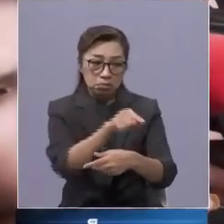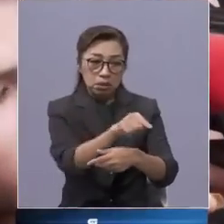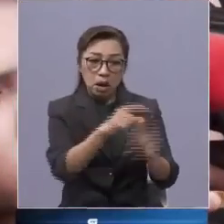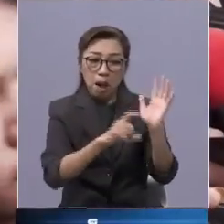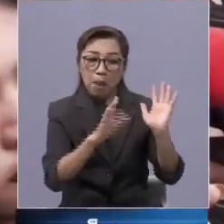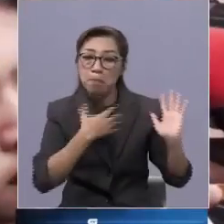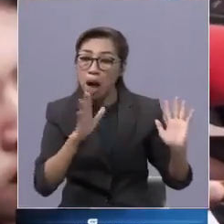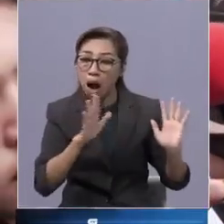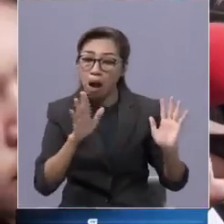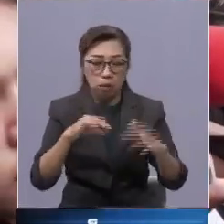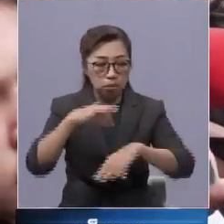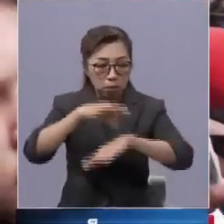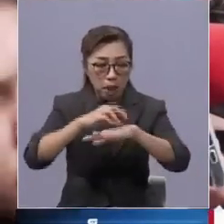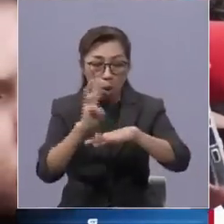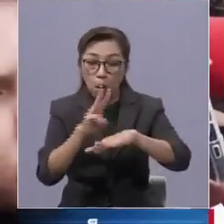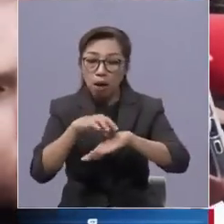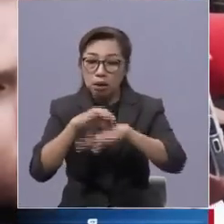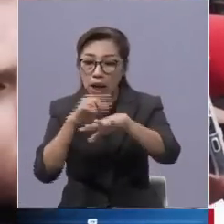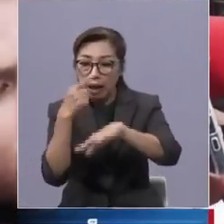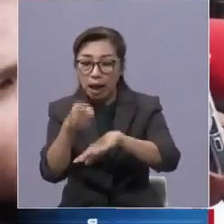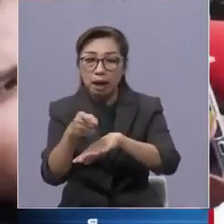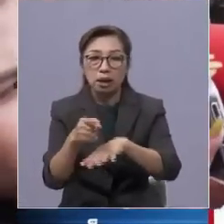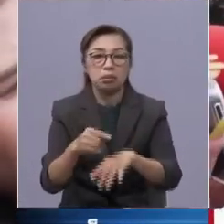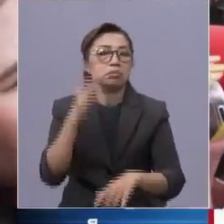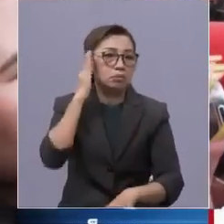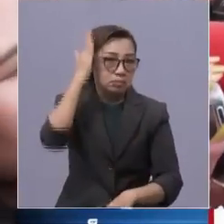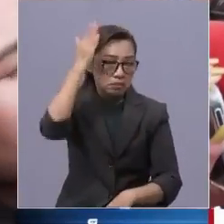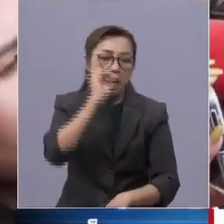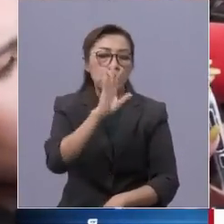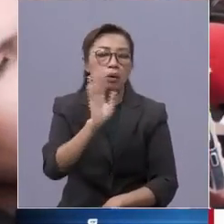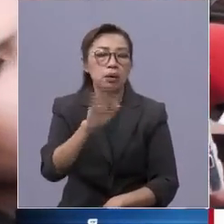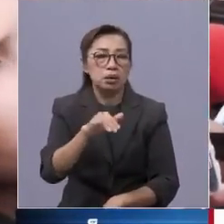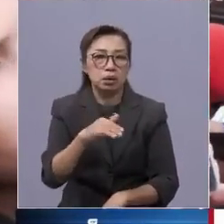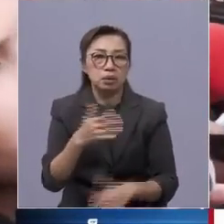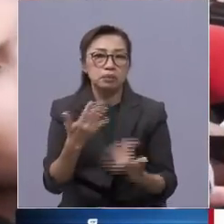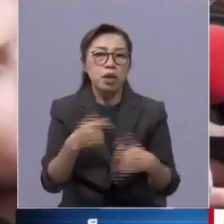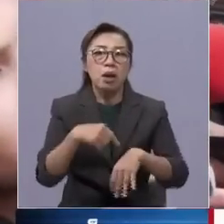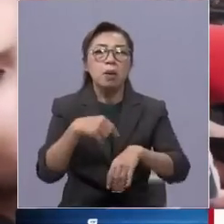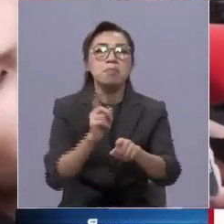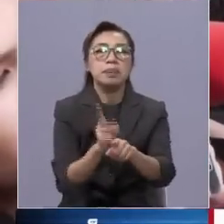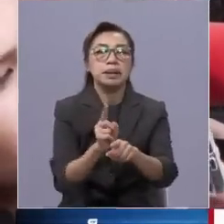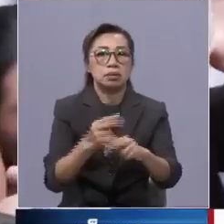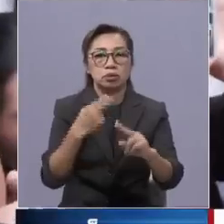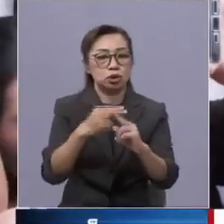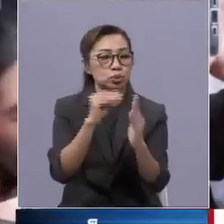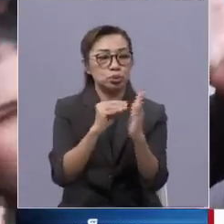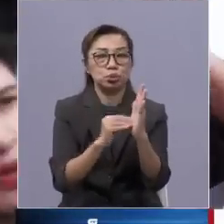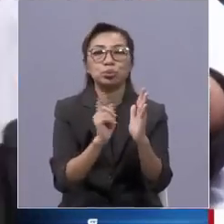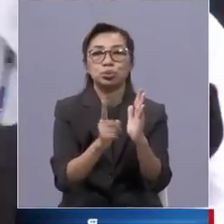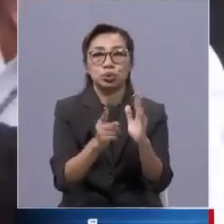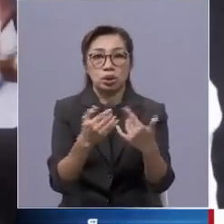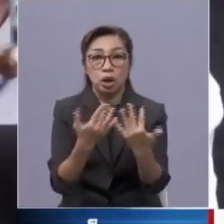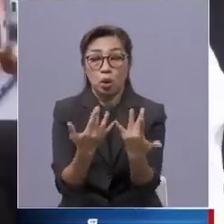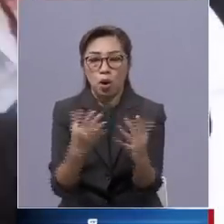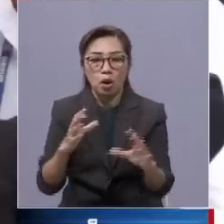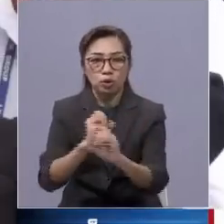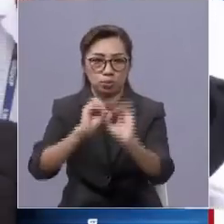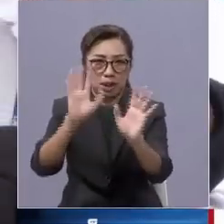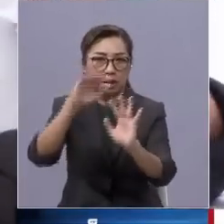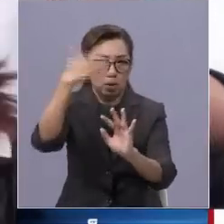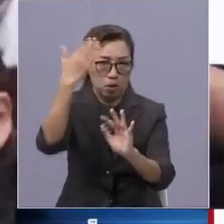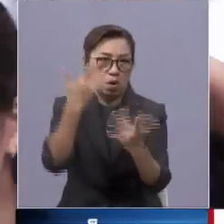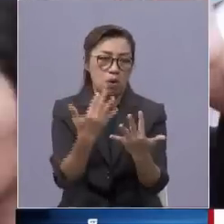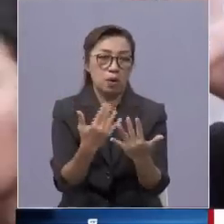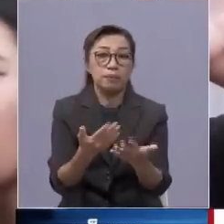ไหมหรือว่าโฮเอาไว้ก่อนเนี่ยนะครับซึ่งเบื้องต้นก็ยังยืนยันเหมือนเดิมนะครับว่าไม่ได้มีอะไรเปลี่ยนแปลงในส่วนของรายชื่อรอในเรื่องของความชัดเจนนะครับขณะ